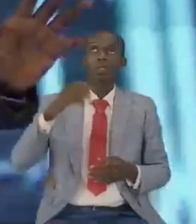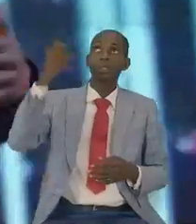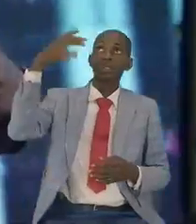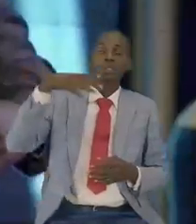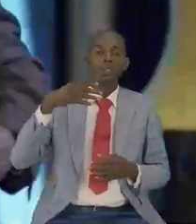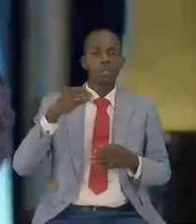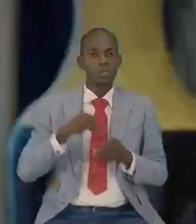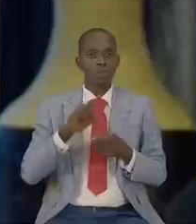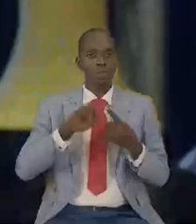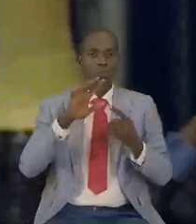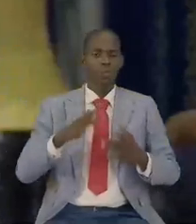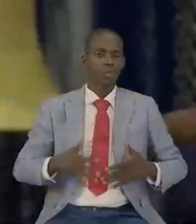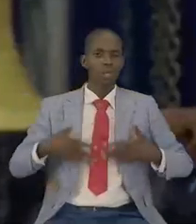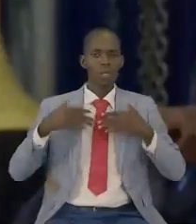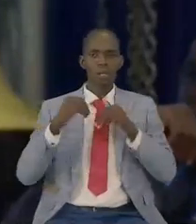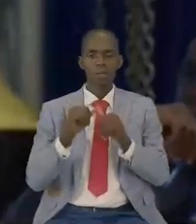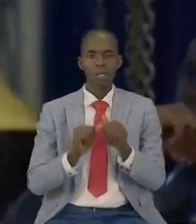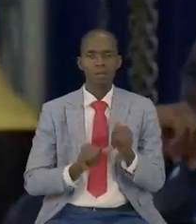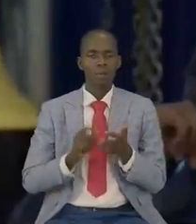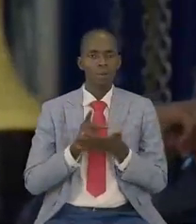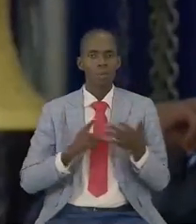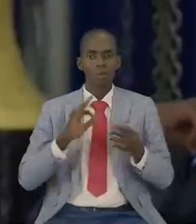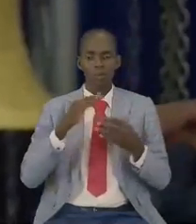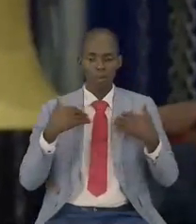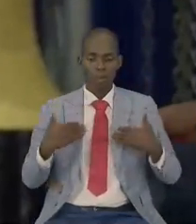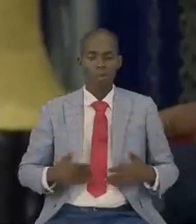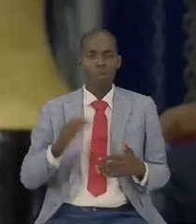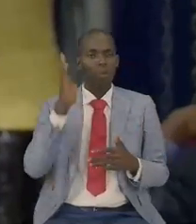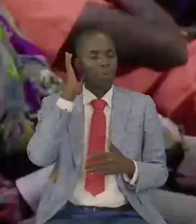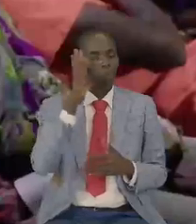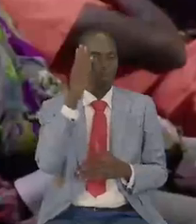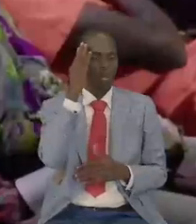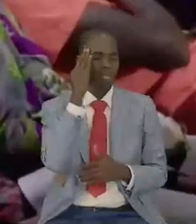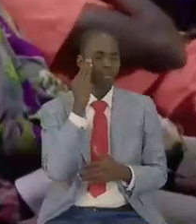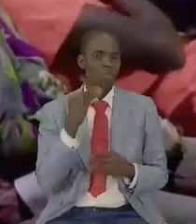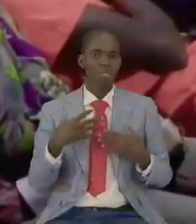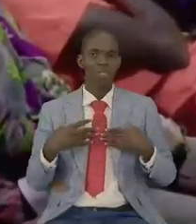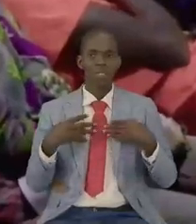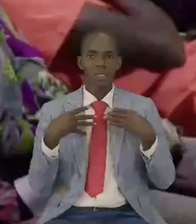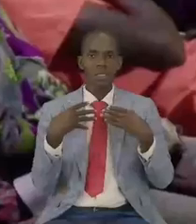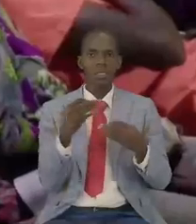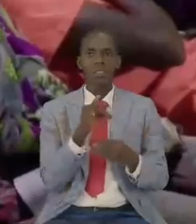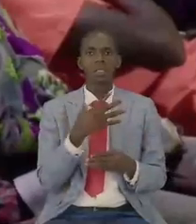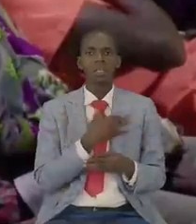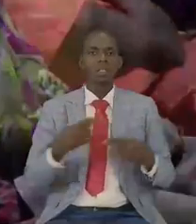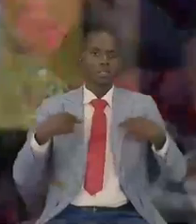vie, toute partie de ton corps va expérimenter la guérison et la